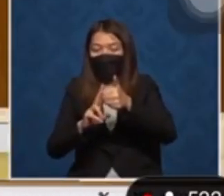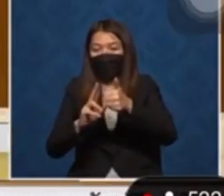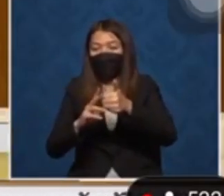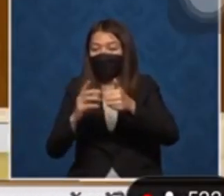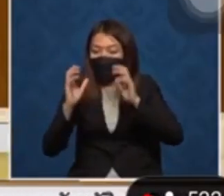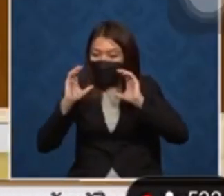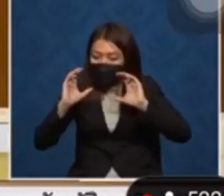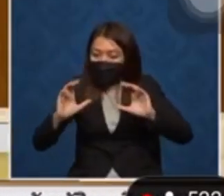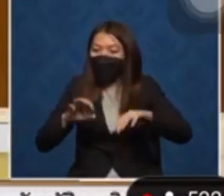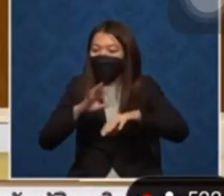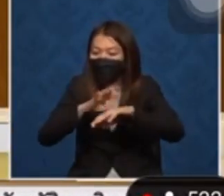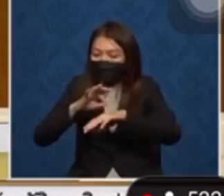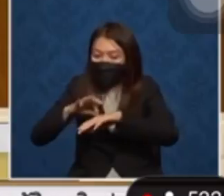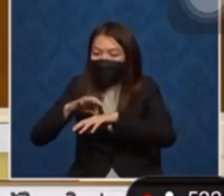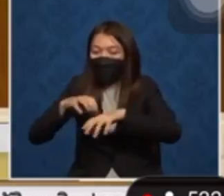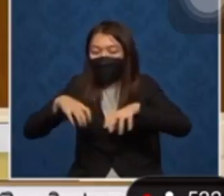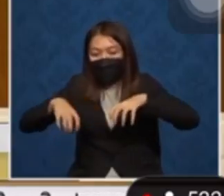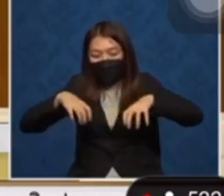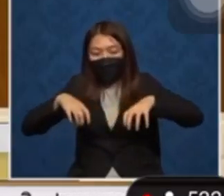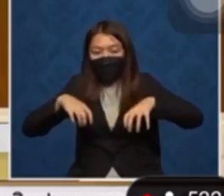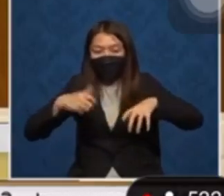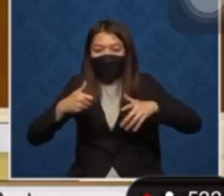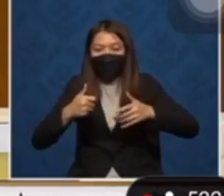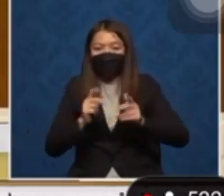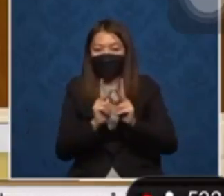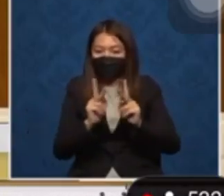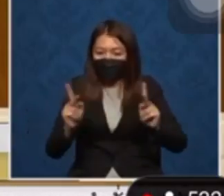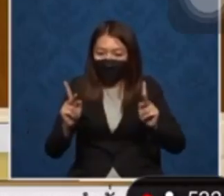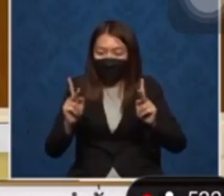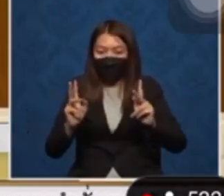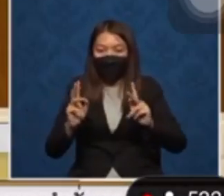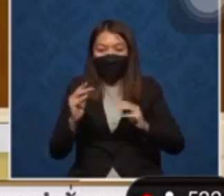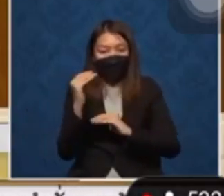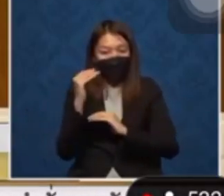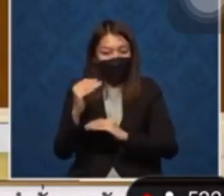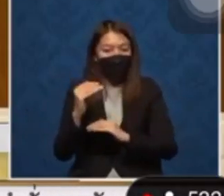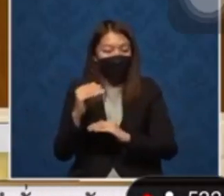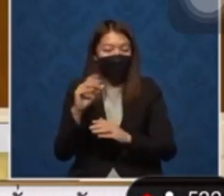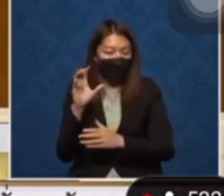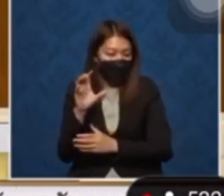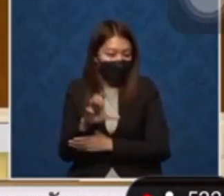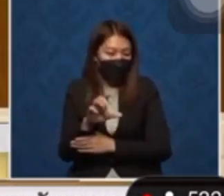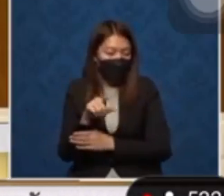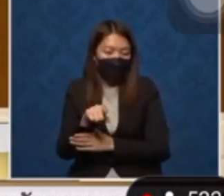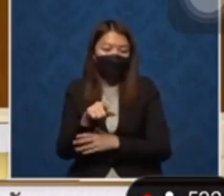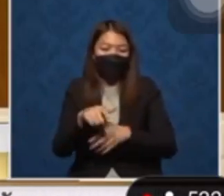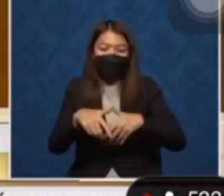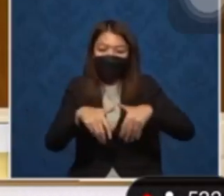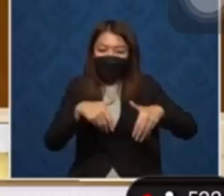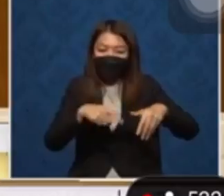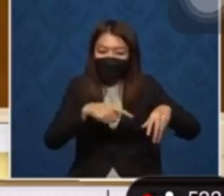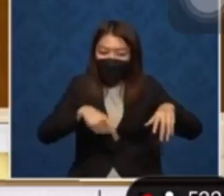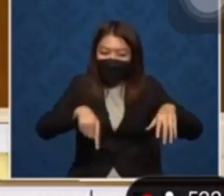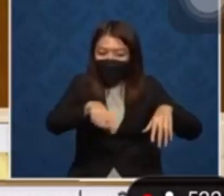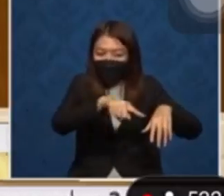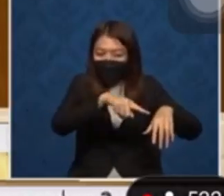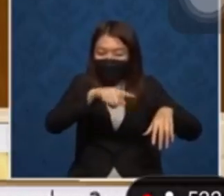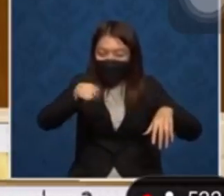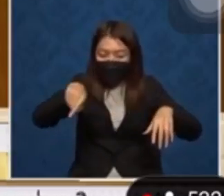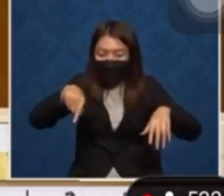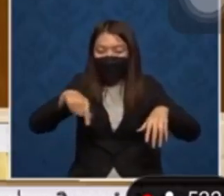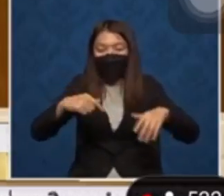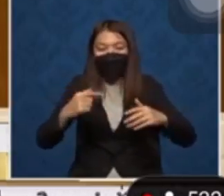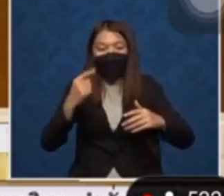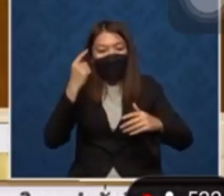การในคณะกรรมการซึ่งเป็นคณะกรรมการในการที่มากำหนดพื้นที่ในการพัฒนาเขตในการพัฒนาโดยไม่มีส่ว